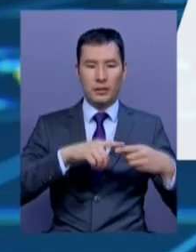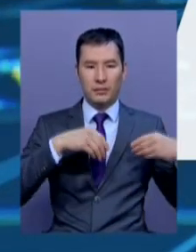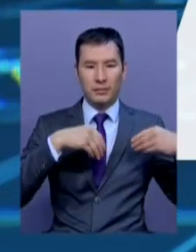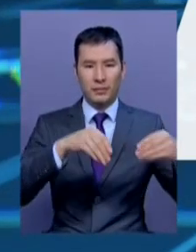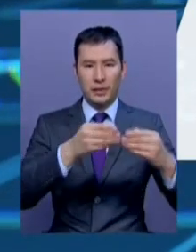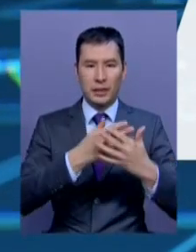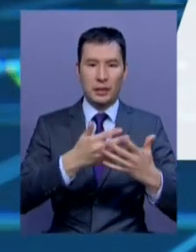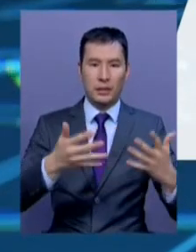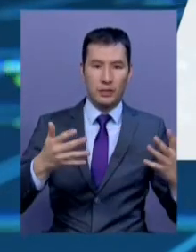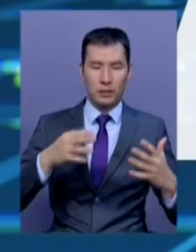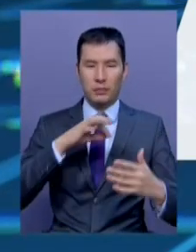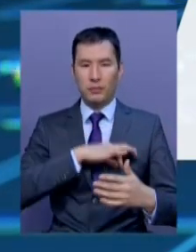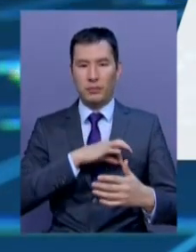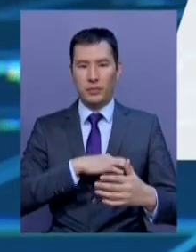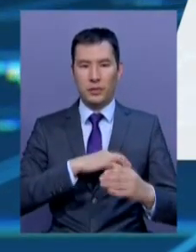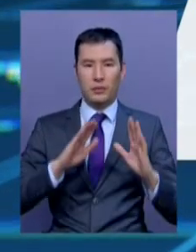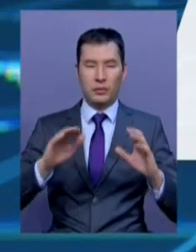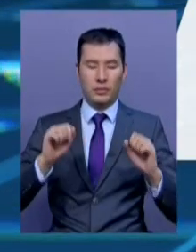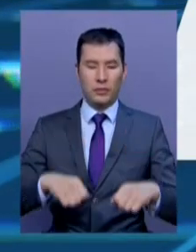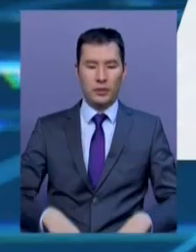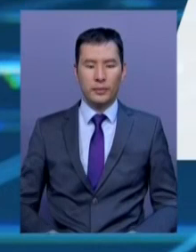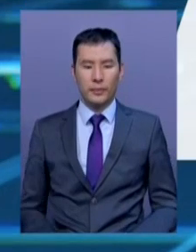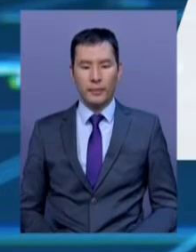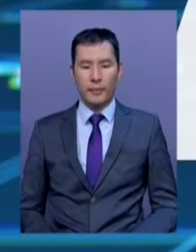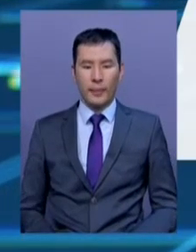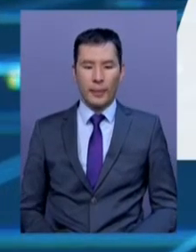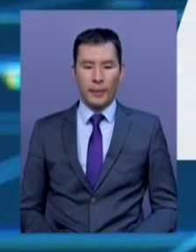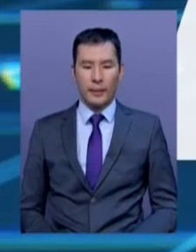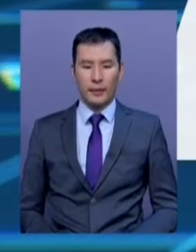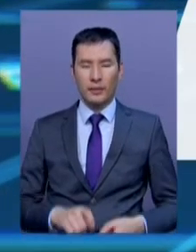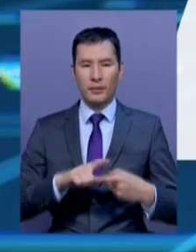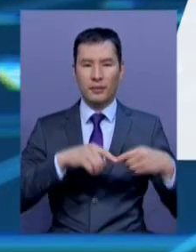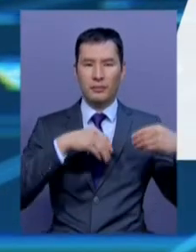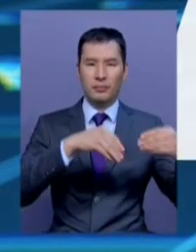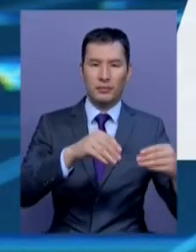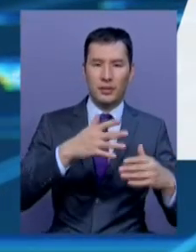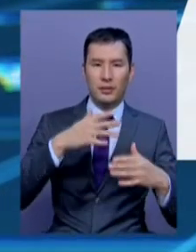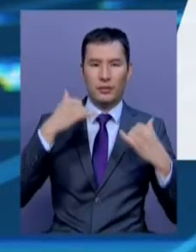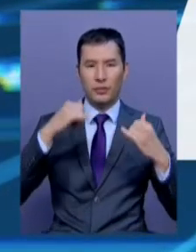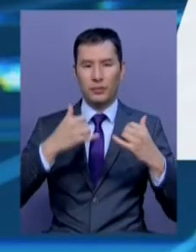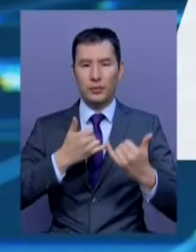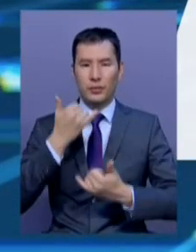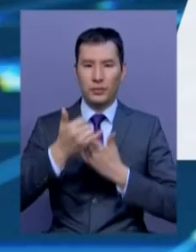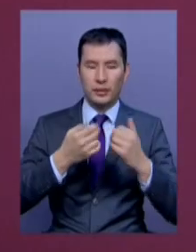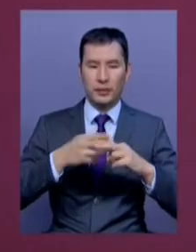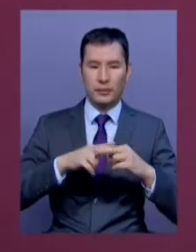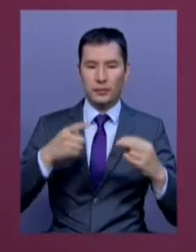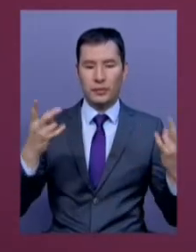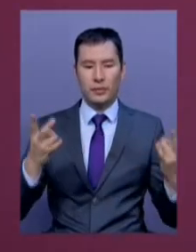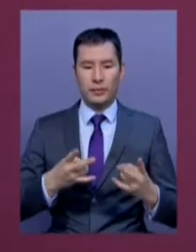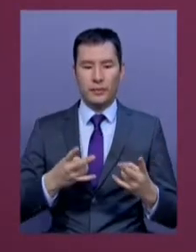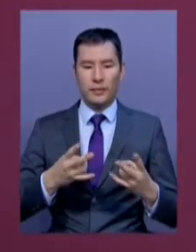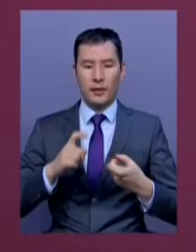айналымға енгізудің өзге әдіс тәсілдерін әзірлеуге тиіс. Аграрлық секторға инвестиция тарту ауадай қажет. Жер